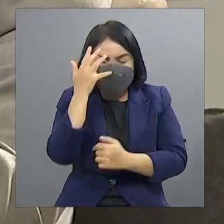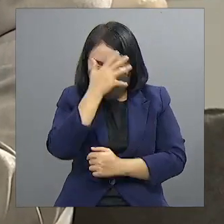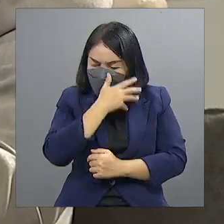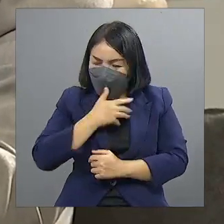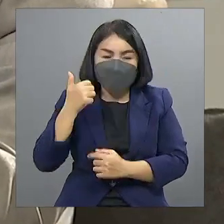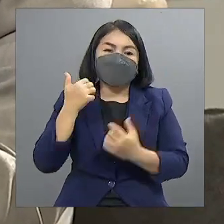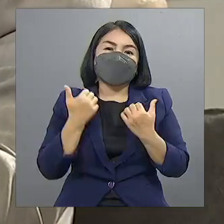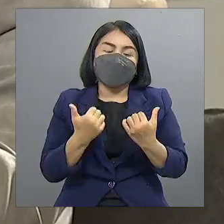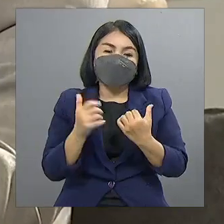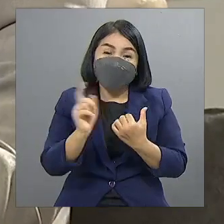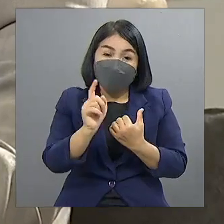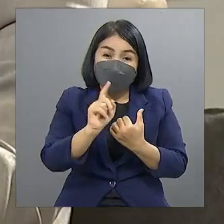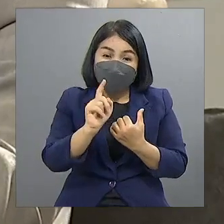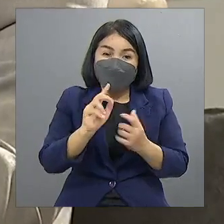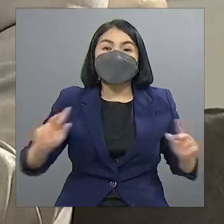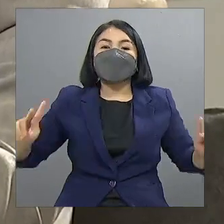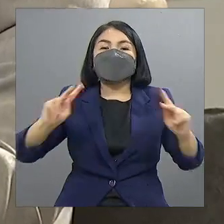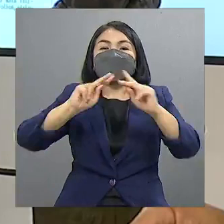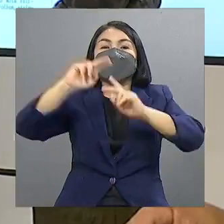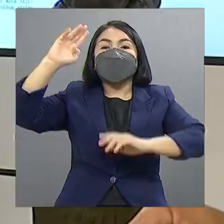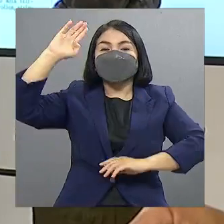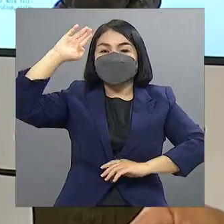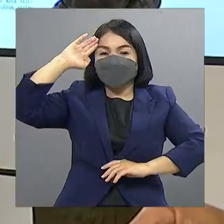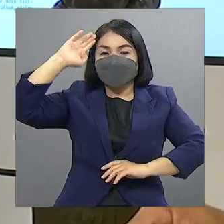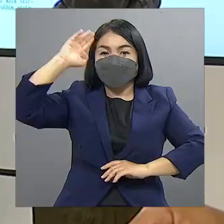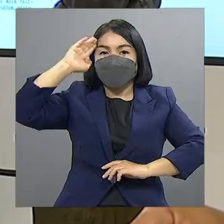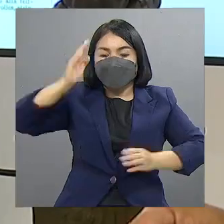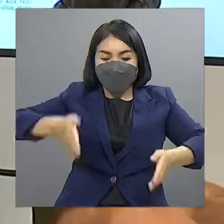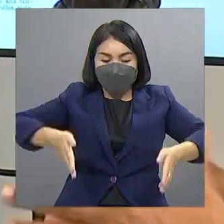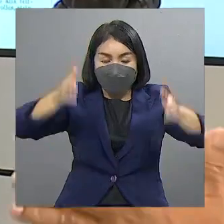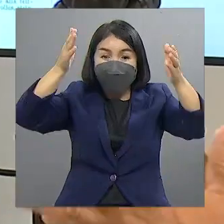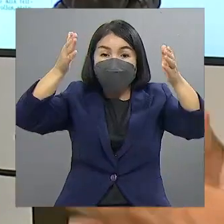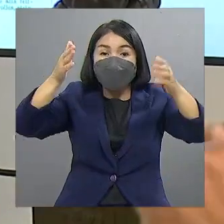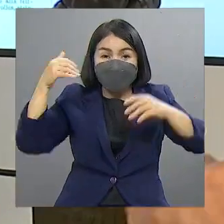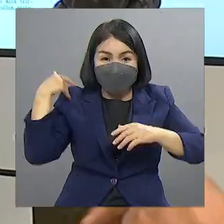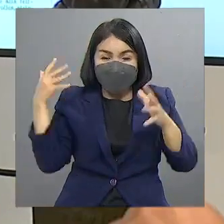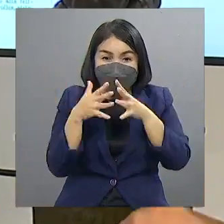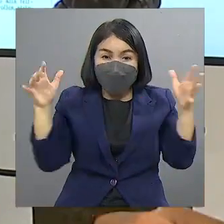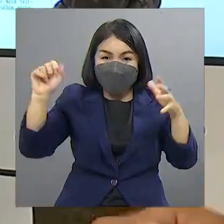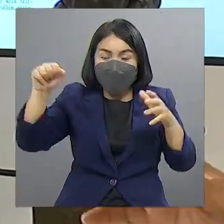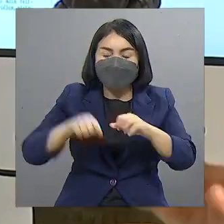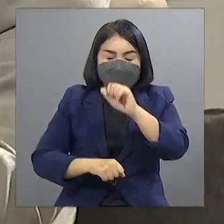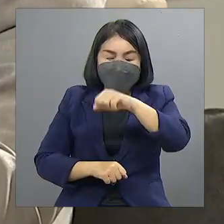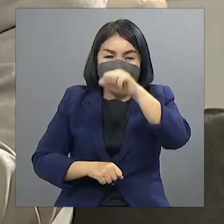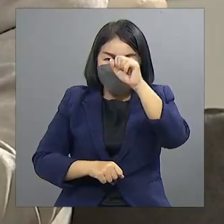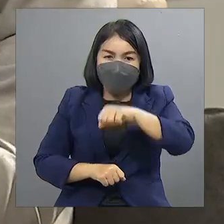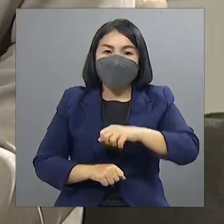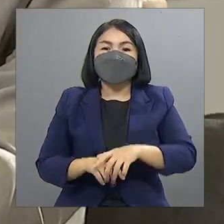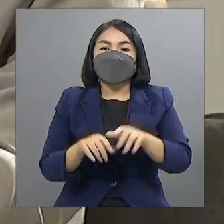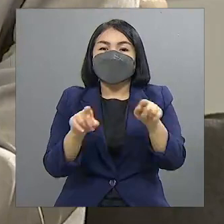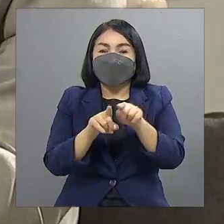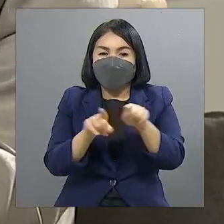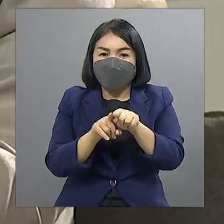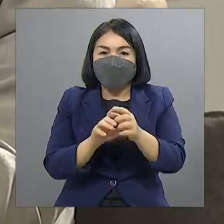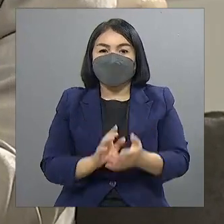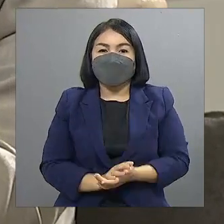เป็นกระทรวงกลาโหม แถวเส้นพระนครแถวนั้นมีอีกเยอะเลยใช่ไหม ครับที่เราเรียกว่าเกาะรัตนโกสินทร์เนี่ยครับในบริเวณนั้นจะเป็นวัง